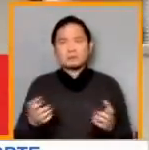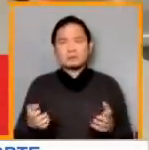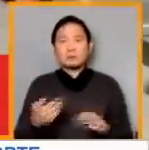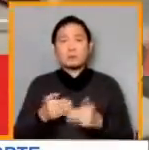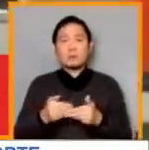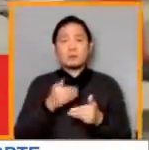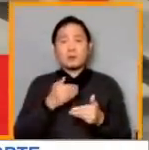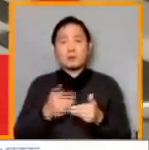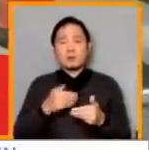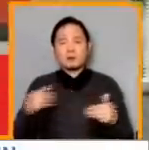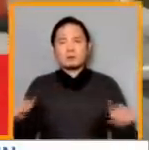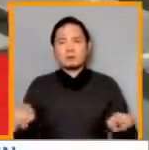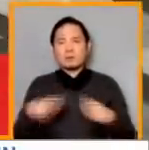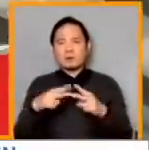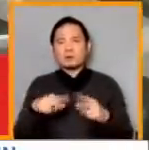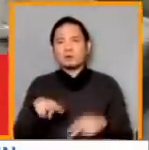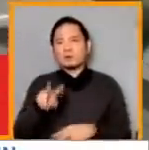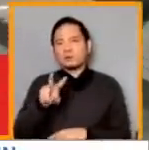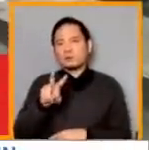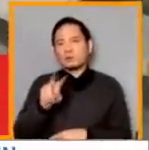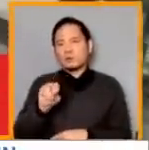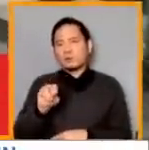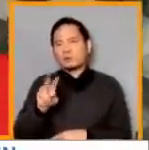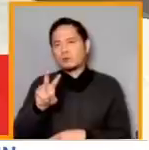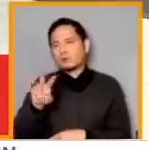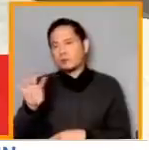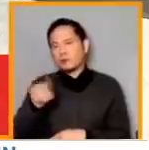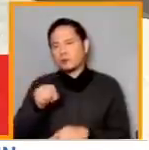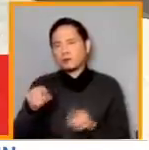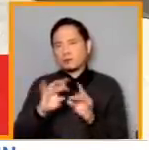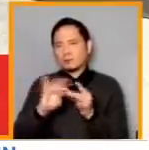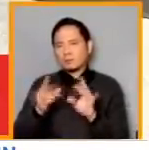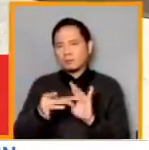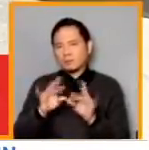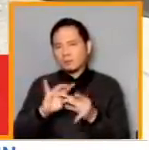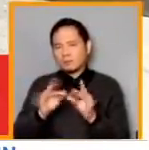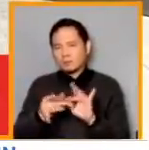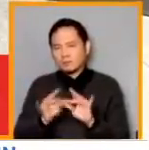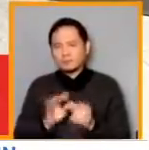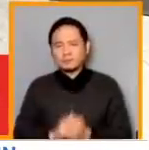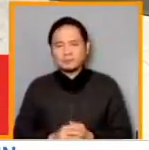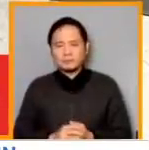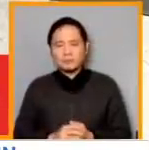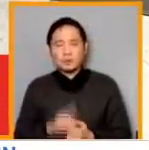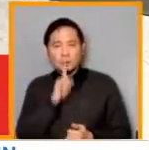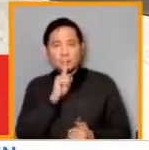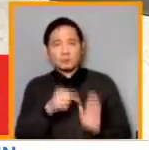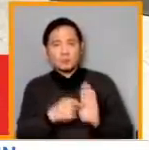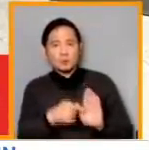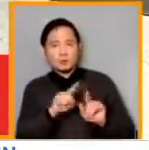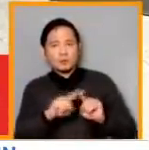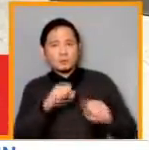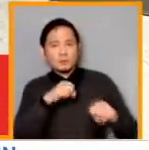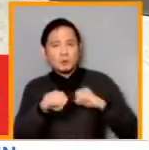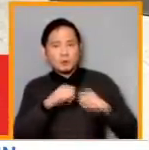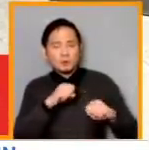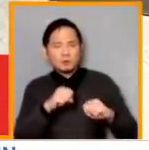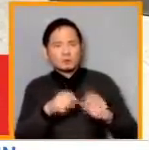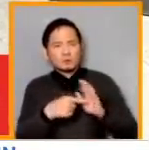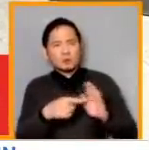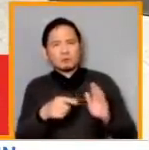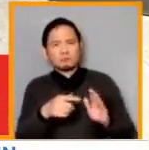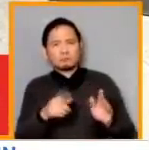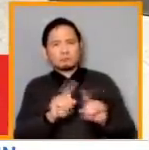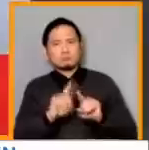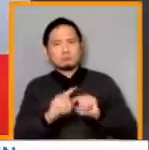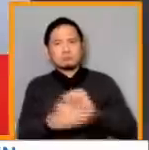2024 Olympics. Layon din itong ipagdiwang ang papel ng sports sa lipunan at ipakita ang pagkakaisa ng mga bansa.